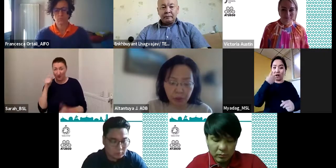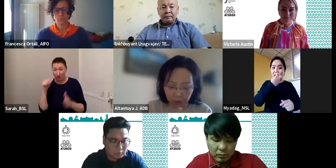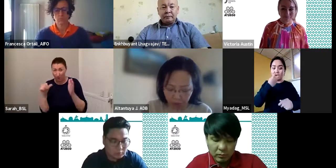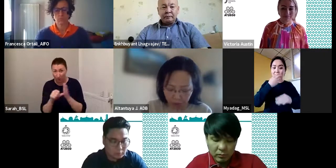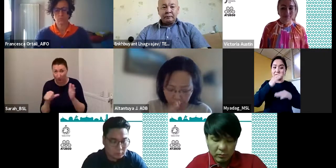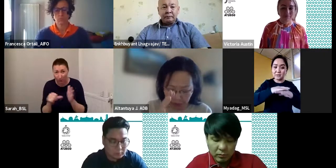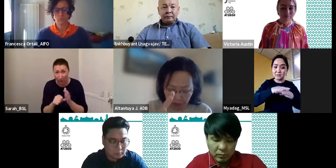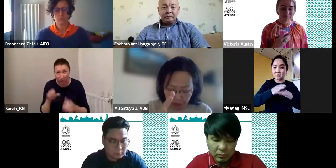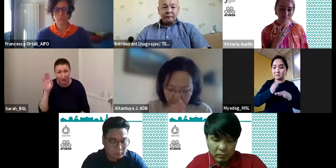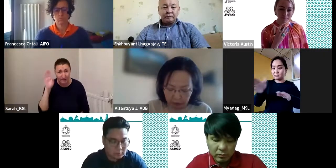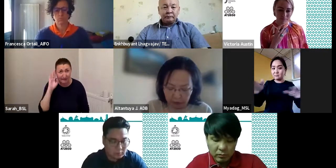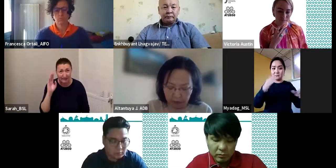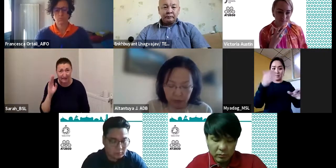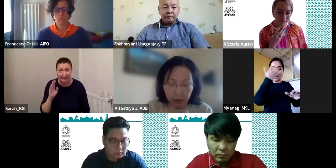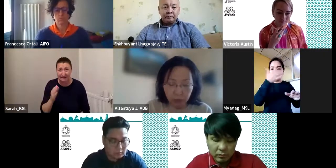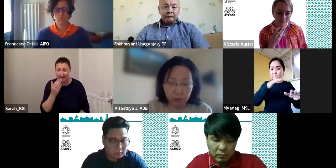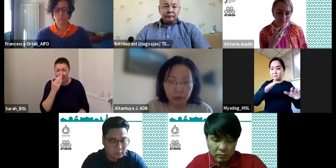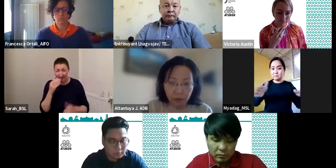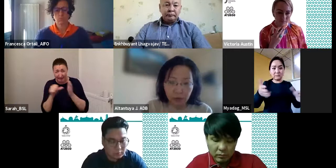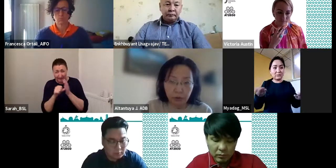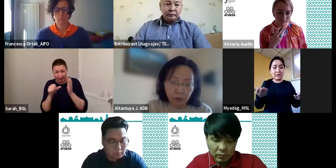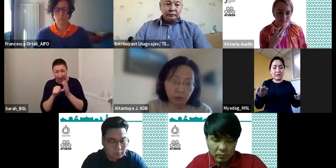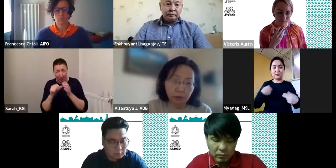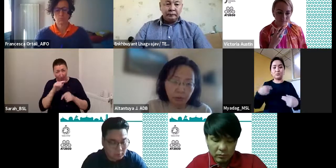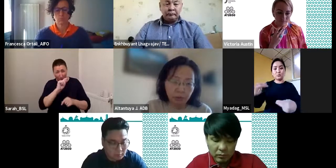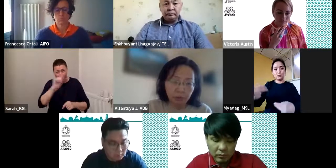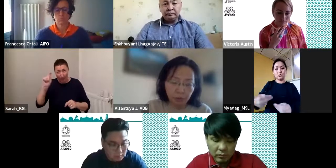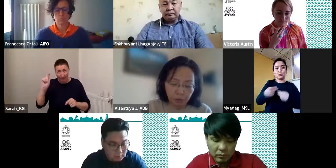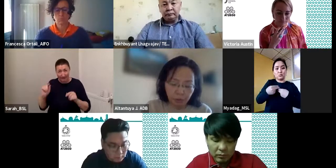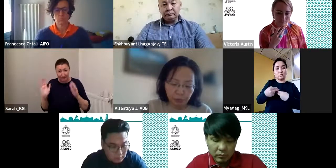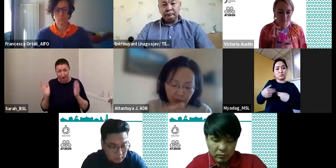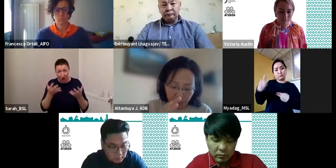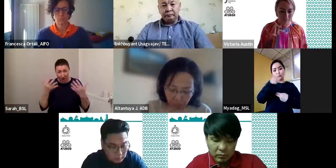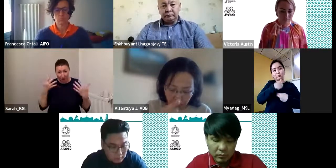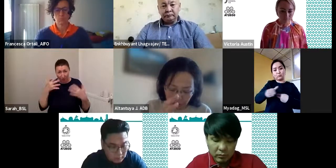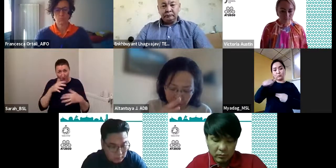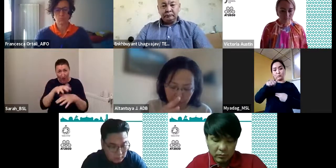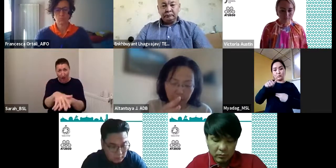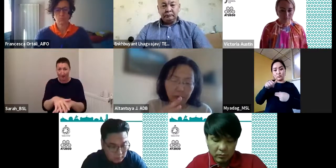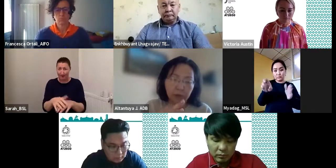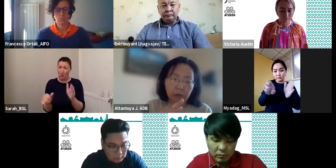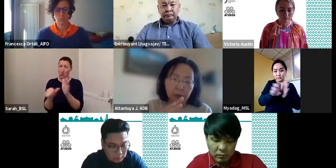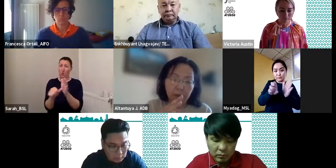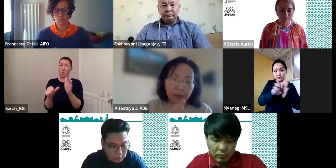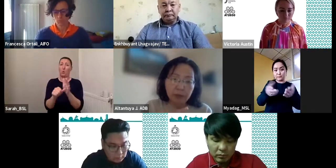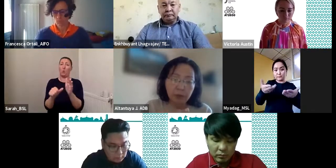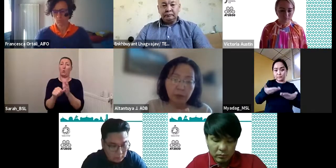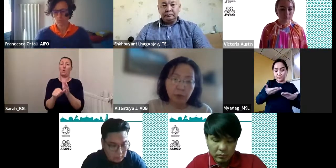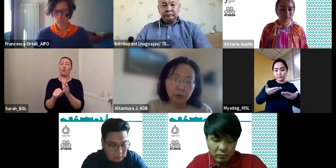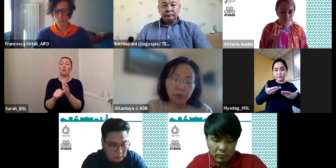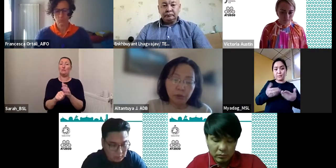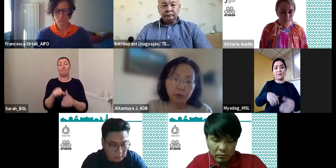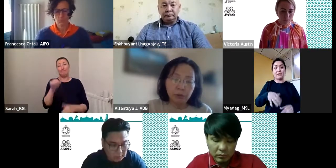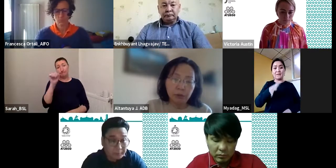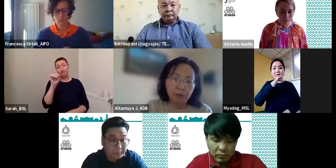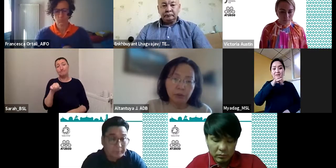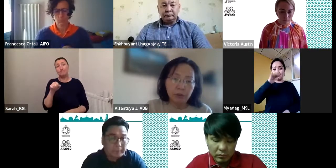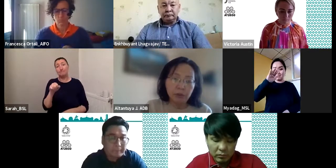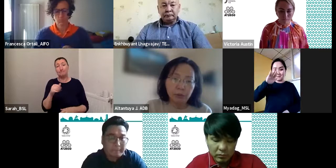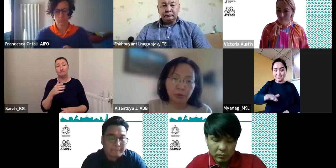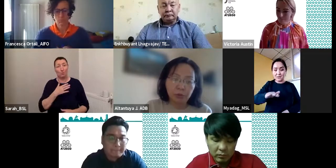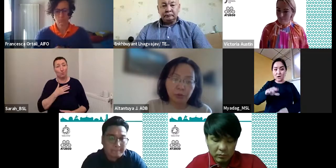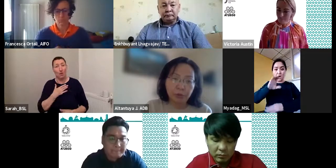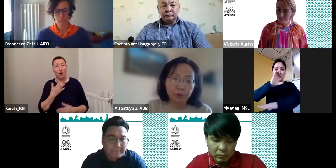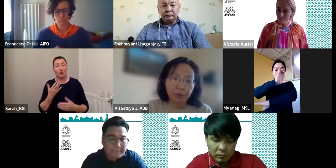баримжаа авах гэдэг ч юм уу тийм ийм үйлчилгээнүүдийг үзүүлэх боломжийг нь бүрдүүлье. Хажуугаар нь тэр бага насны сургуулийн өмнөх